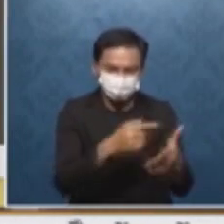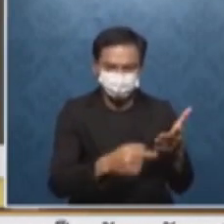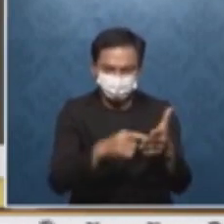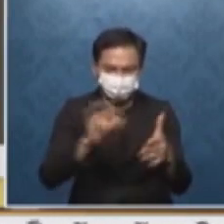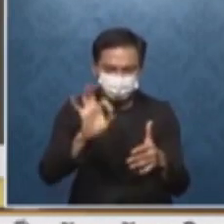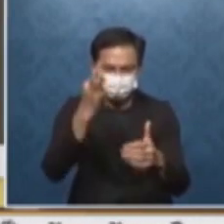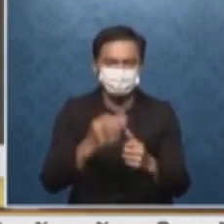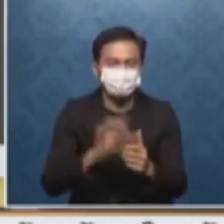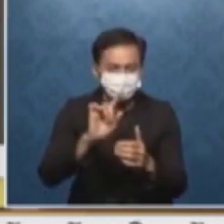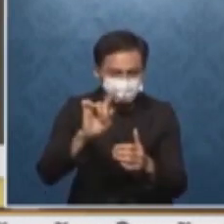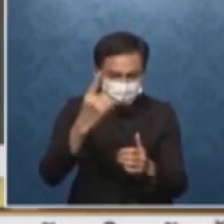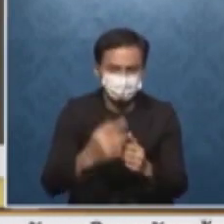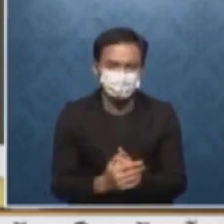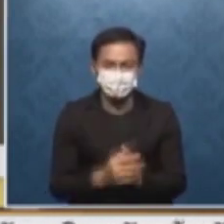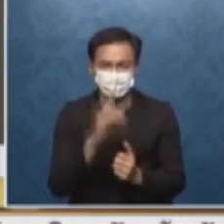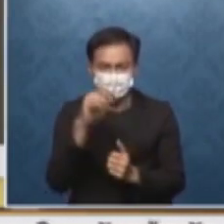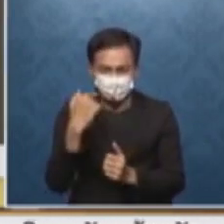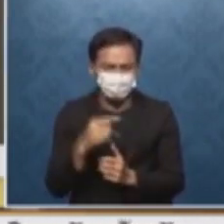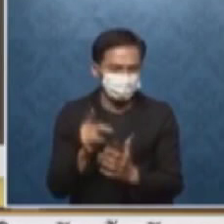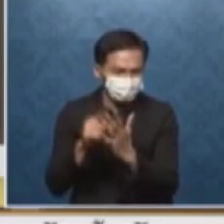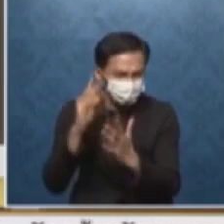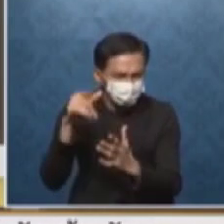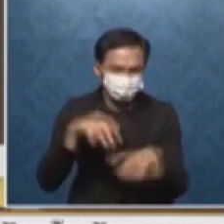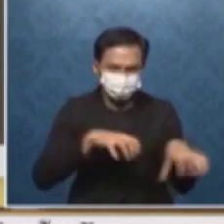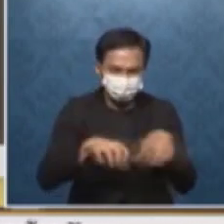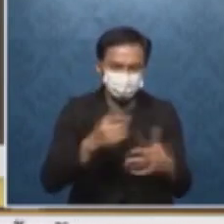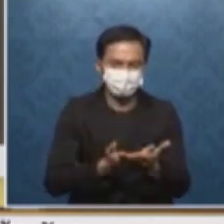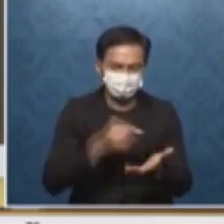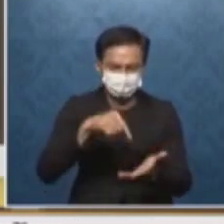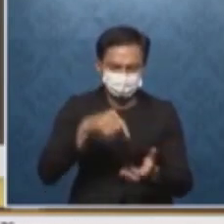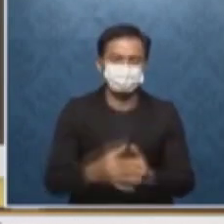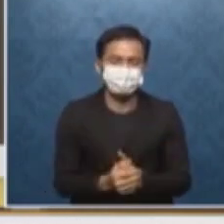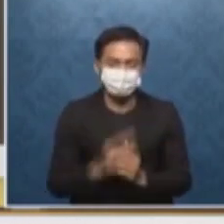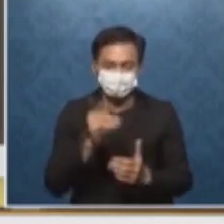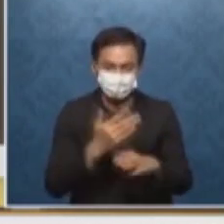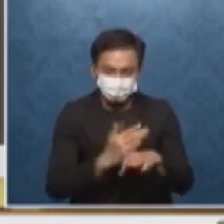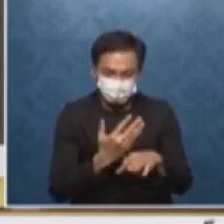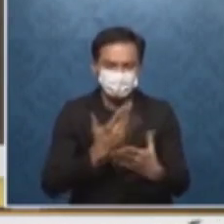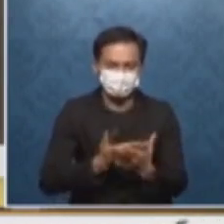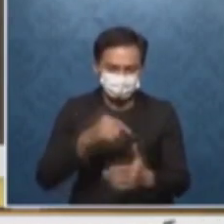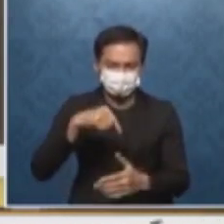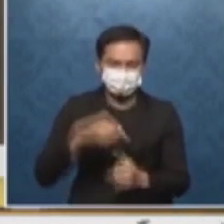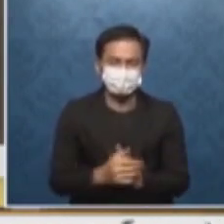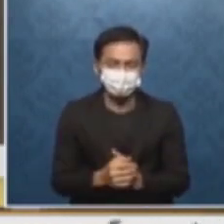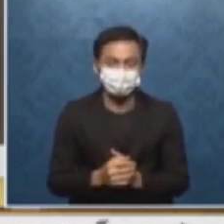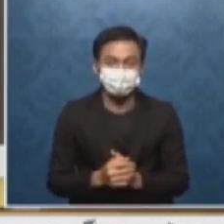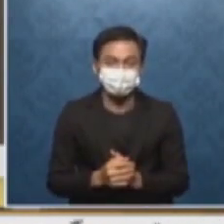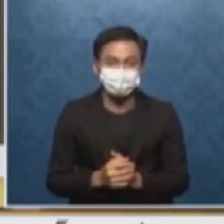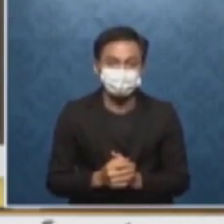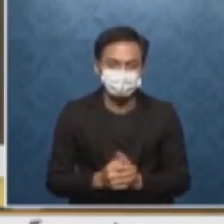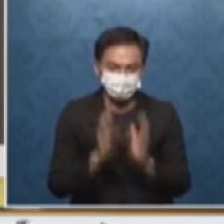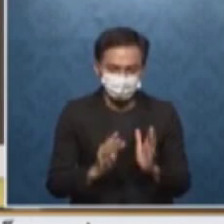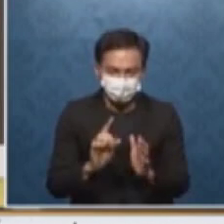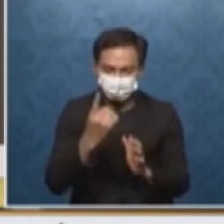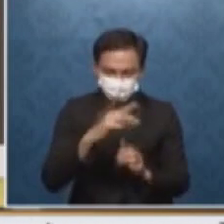ตั้งว่าใครจะต้องมาใช้เงินให้กับพี่น้องประชาชนใครจะต้องมาบริหารเงินในสถานการณ์วิกฤตโรคระบาดครั้งนี้ใน